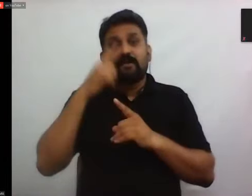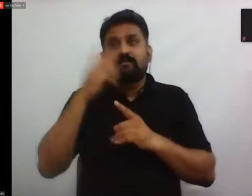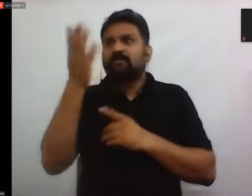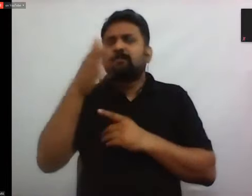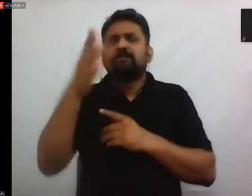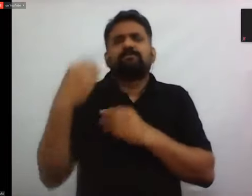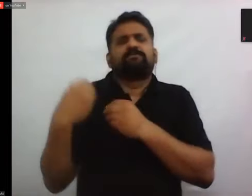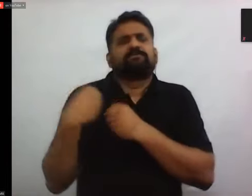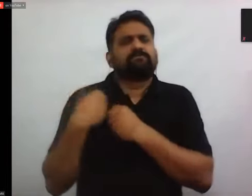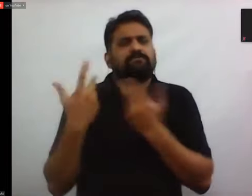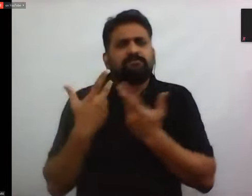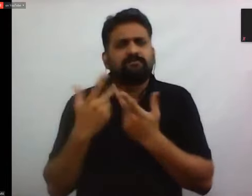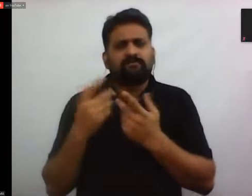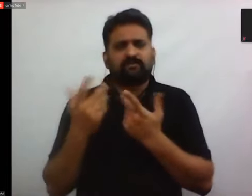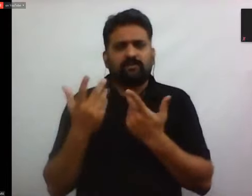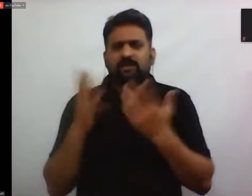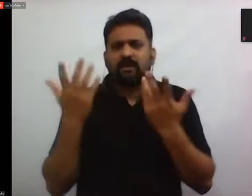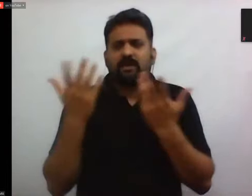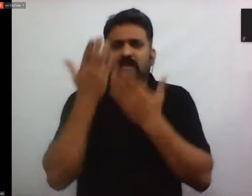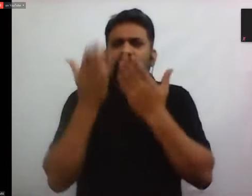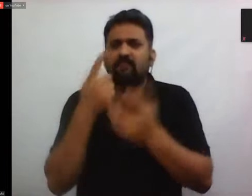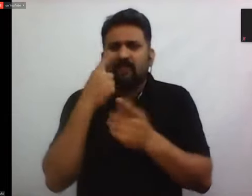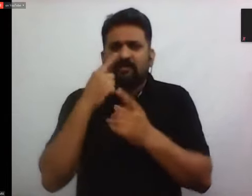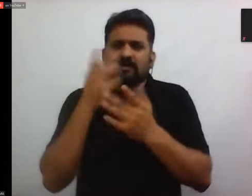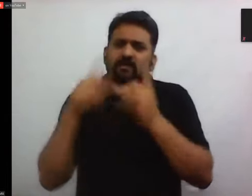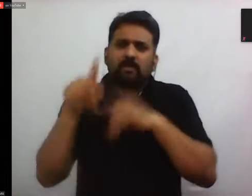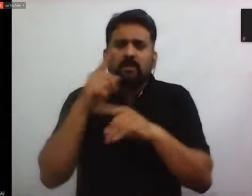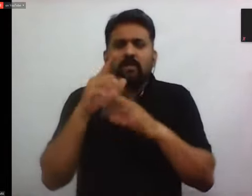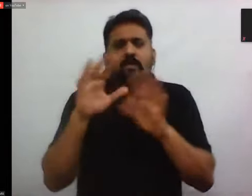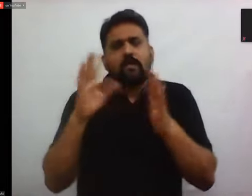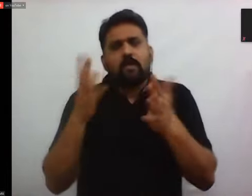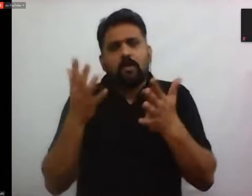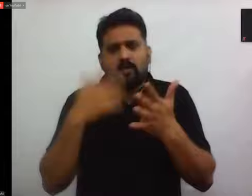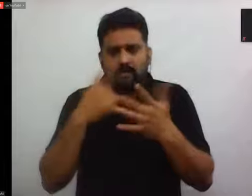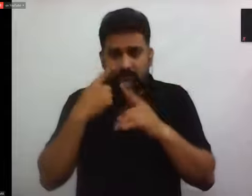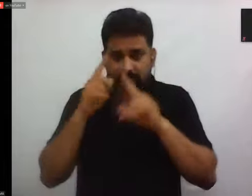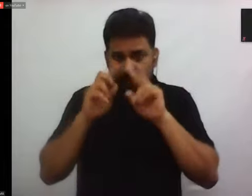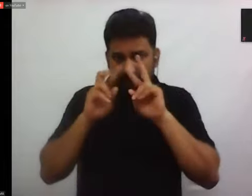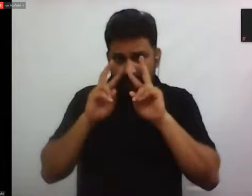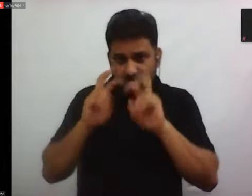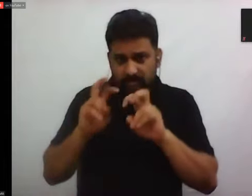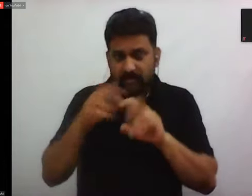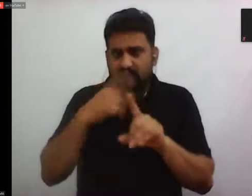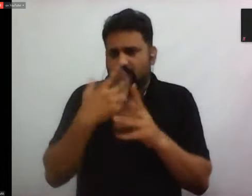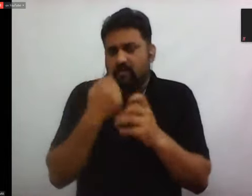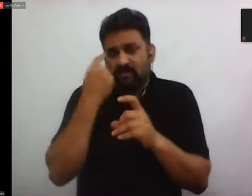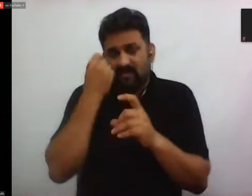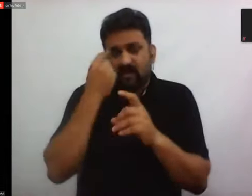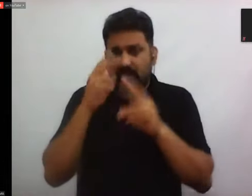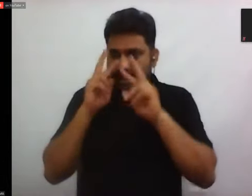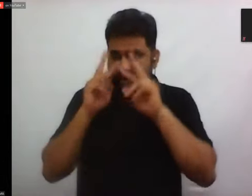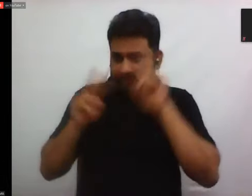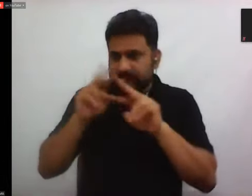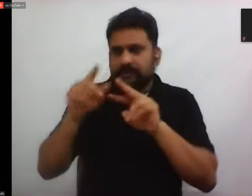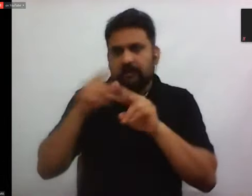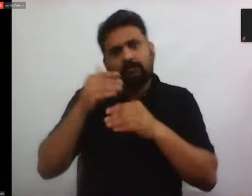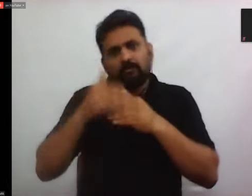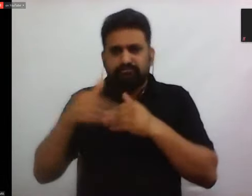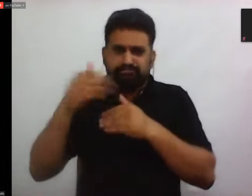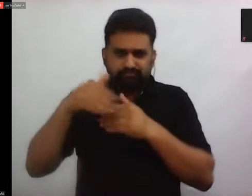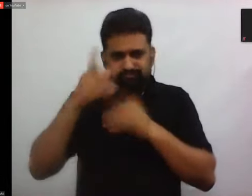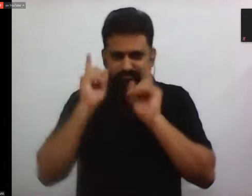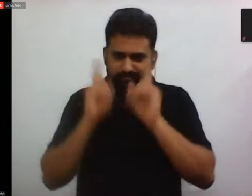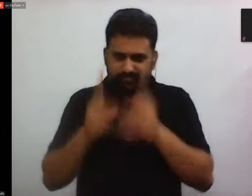हो सकता है, मतलब क्या हम लोग को या असेसमेंट इज आई वी नो अंडरस्टैंड दैट असेसमेंट इज अ ऑनगोइंग प्रोसेस, तो